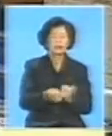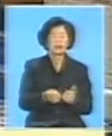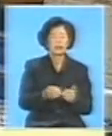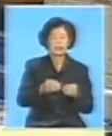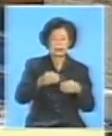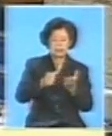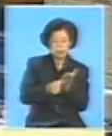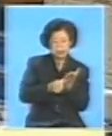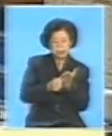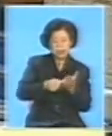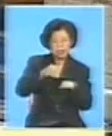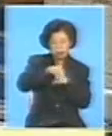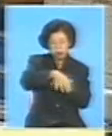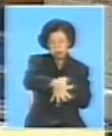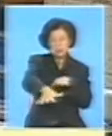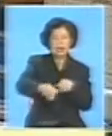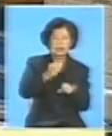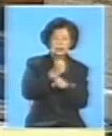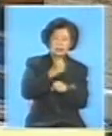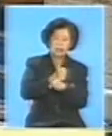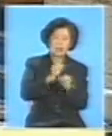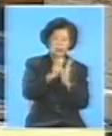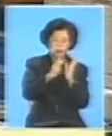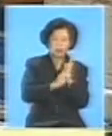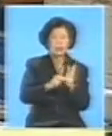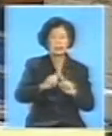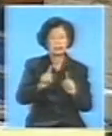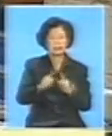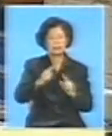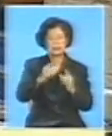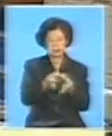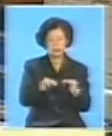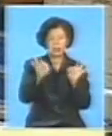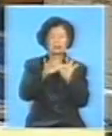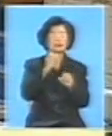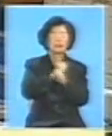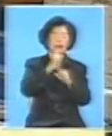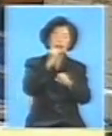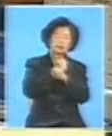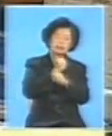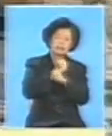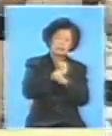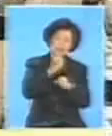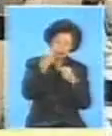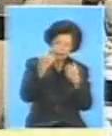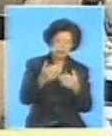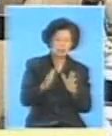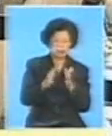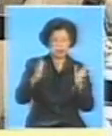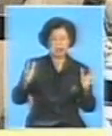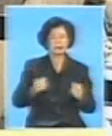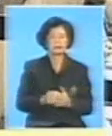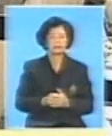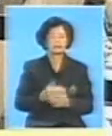ครงสร้างการแก้การทำงานการแก้กฎหมายต่างๆที่เป็นประเด็นสำคัญทำให้การทำงานนั้นมีผลสำเร็จให้มากขึ้นนะครับแต่ผม